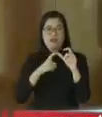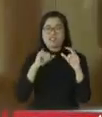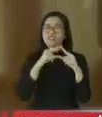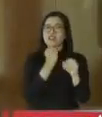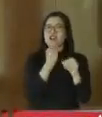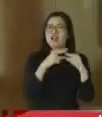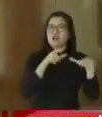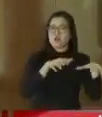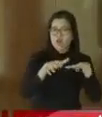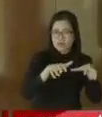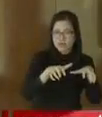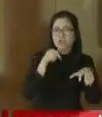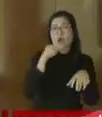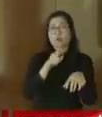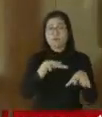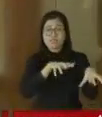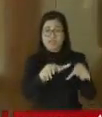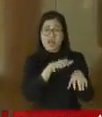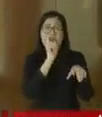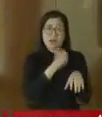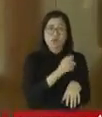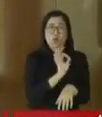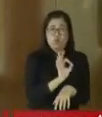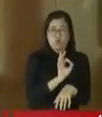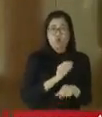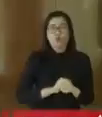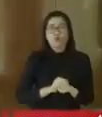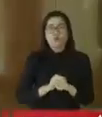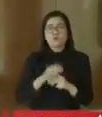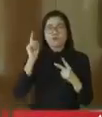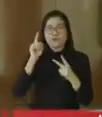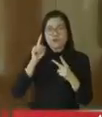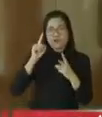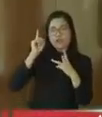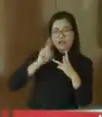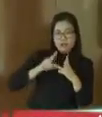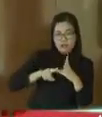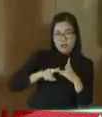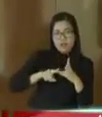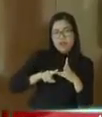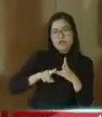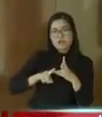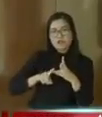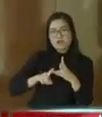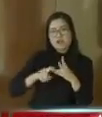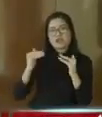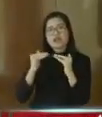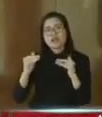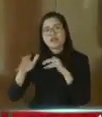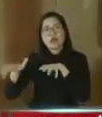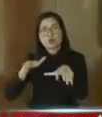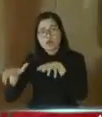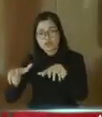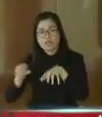terjadi. Kemudian status tanggap darurat saat bencana sudah terjadi. Dan status darurat, transisi darurat